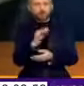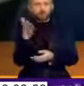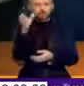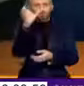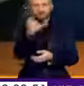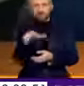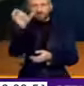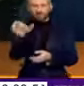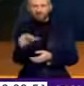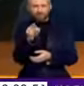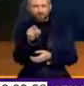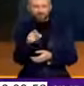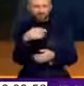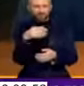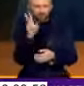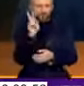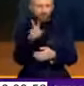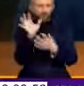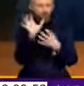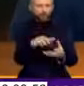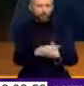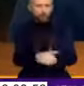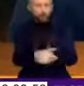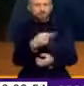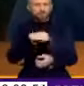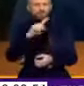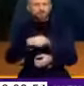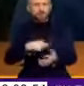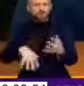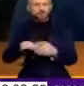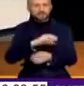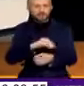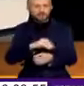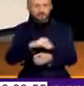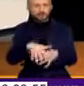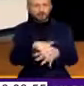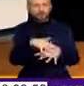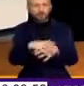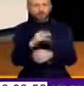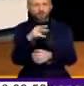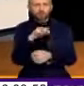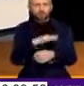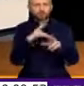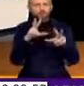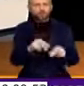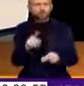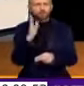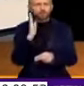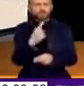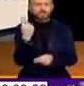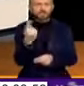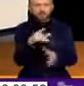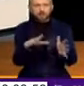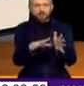в громадському транспорті. Ми вимагали всі громади, і Кличко обіцяв, що буде